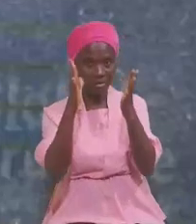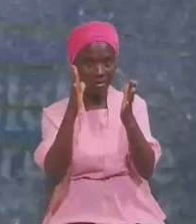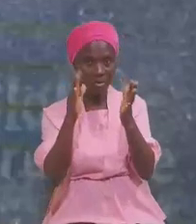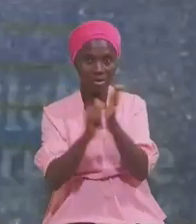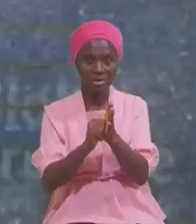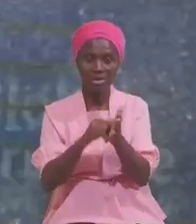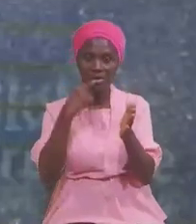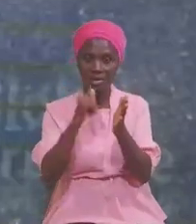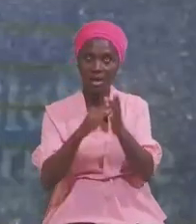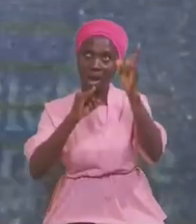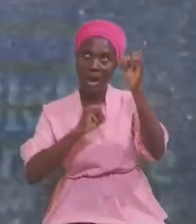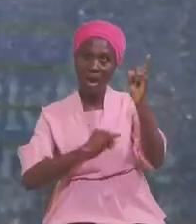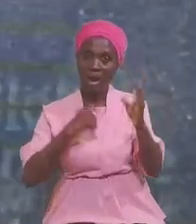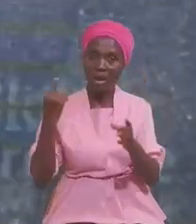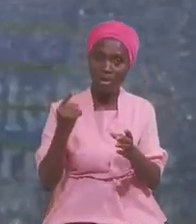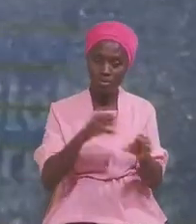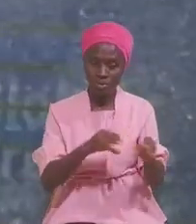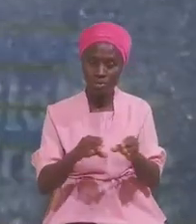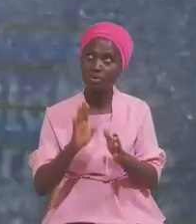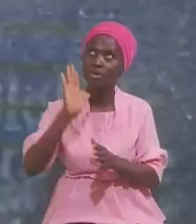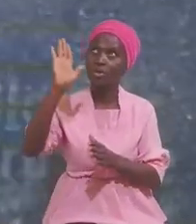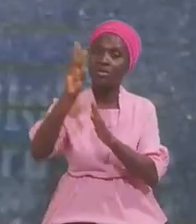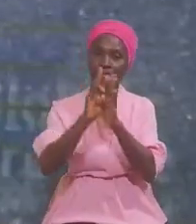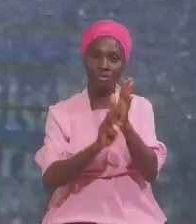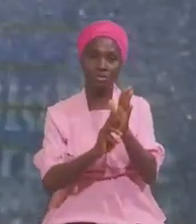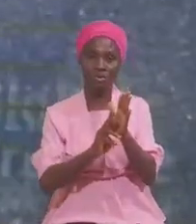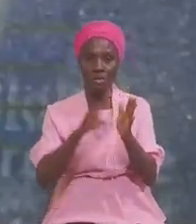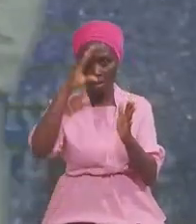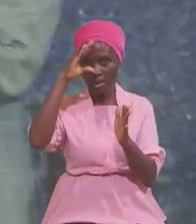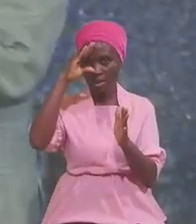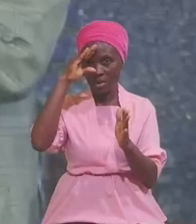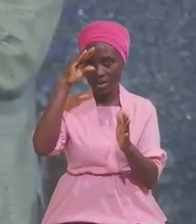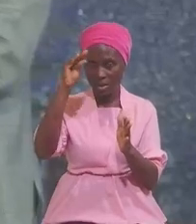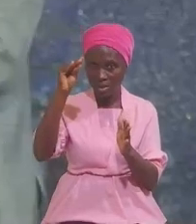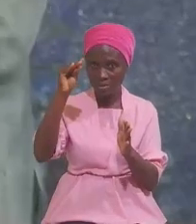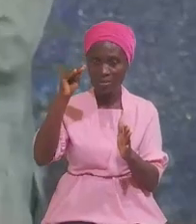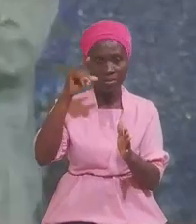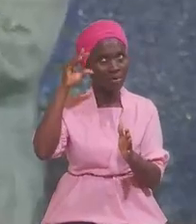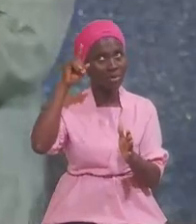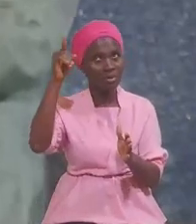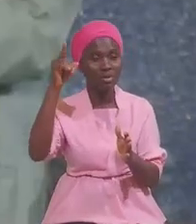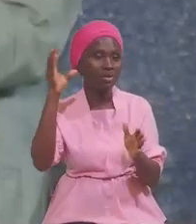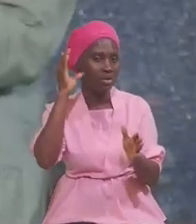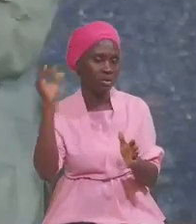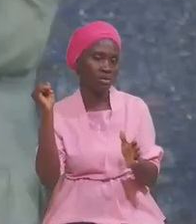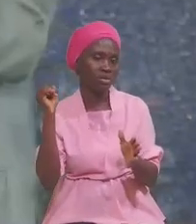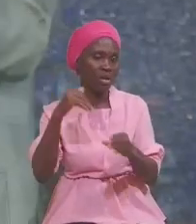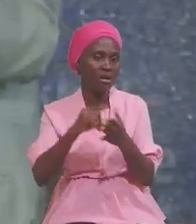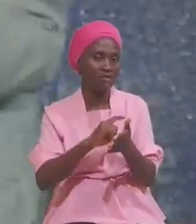dit, c'est celui-là qu'il exauce. Verset 32. Verset 32